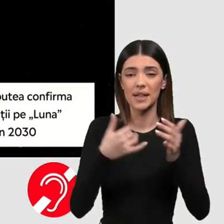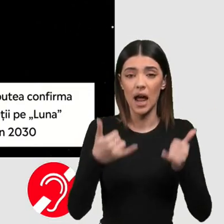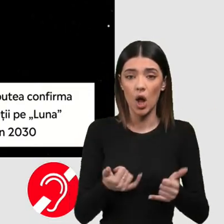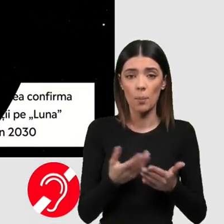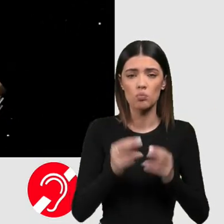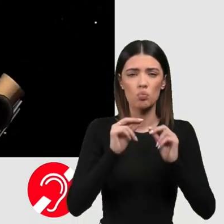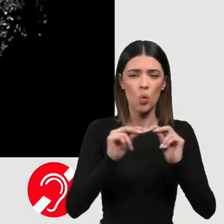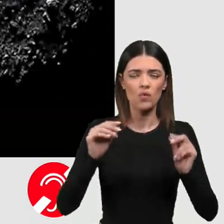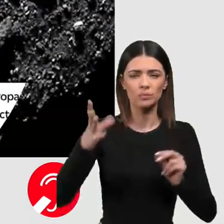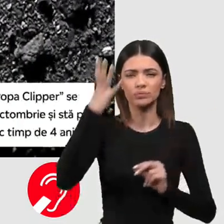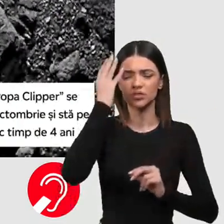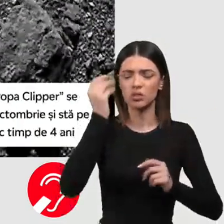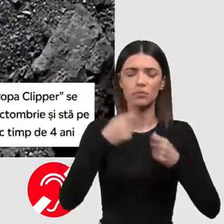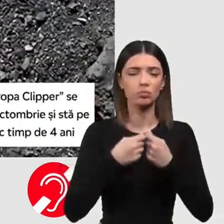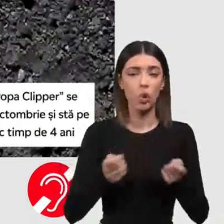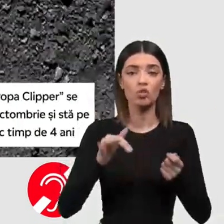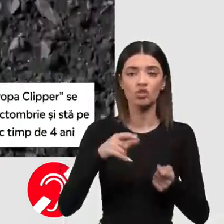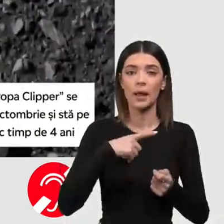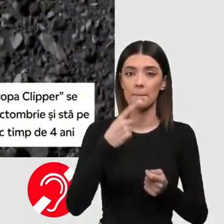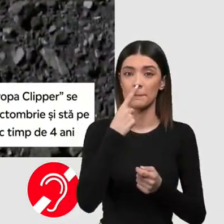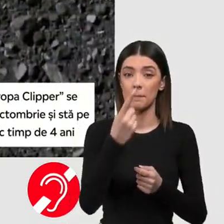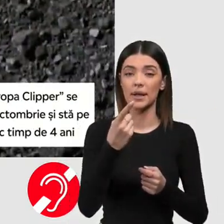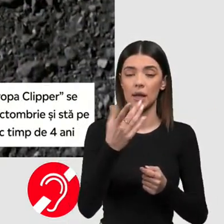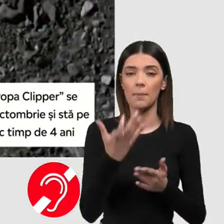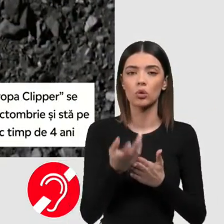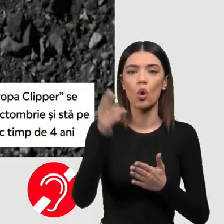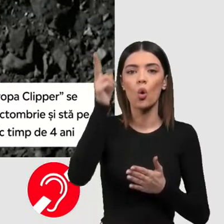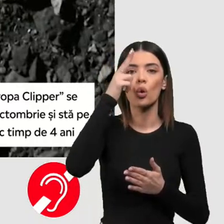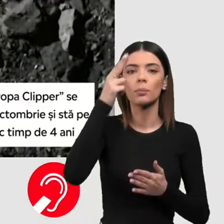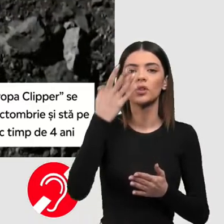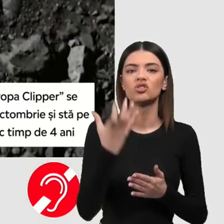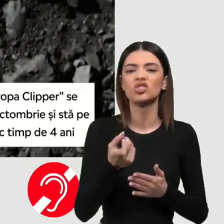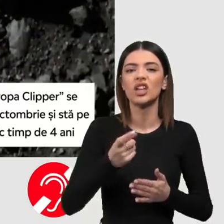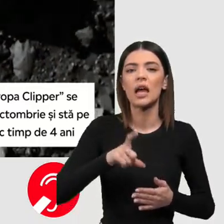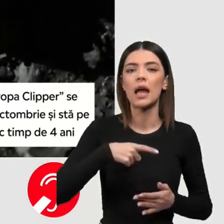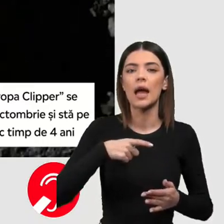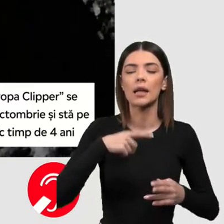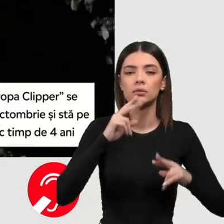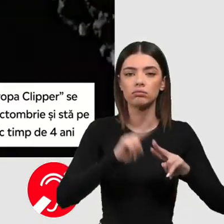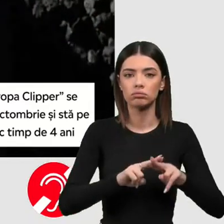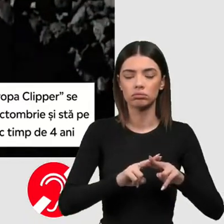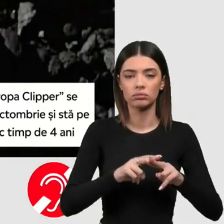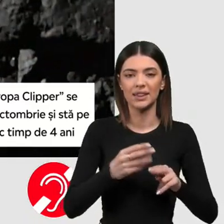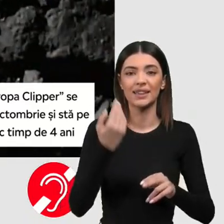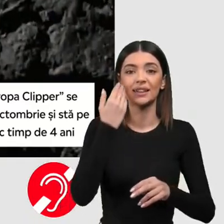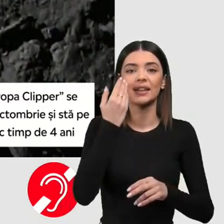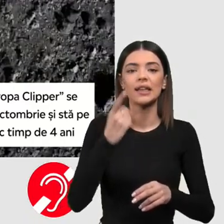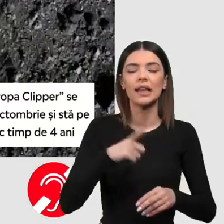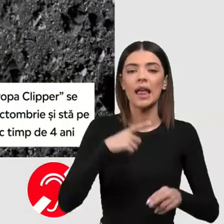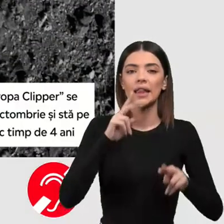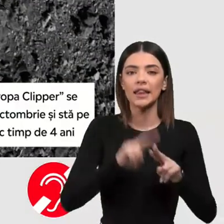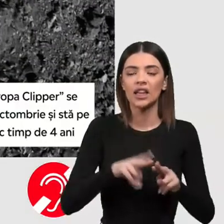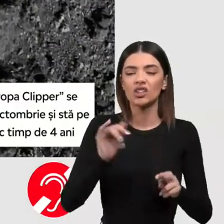exoplanetelor, dar ar fi și o provocare, în primul rând, antropologică, filozofică, de pildă ar declanșa dezbaterea prinse